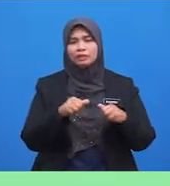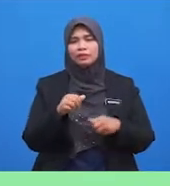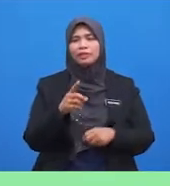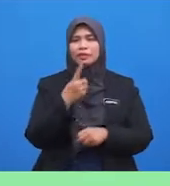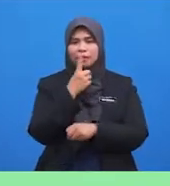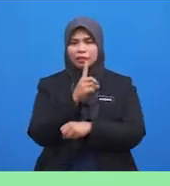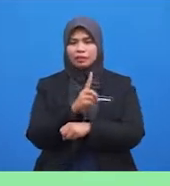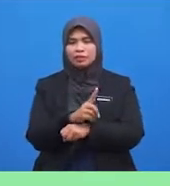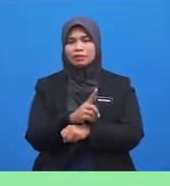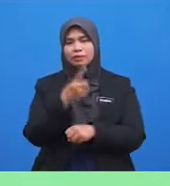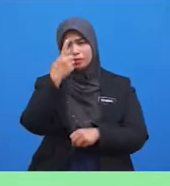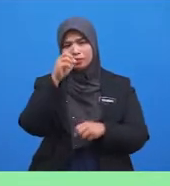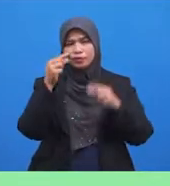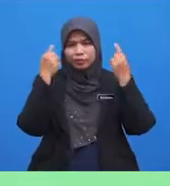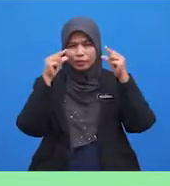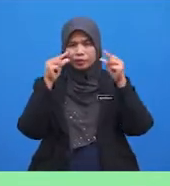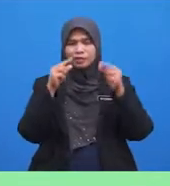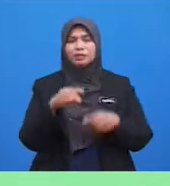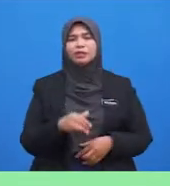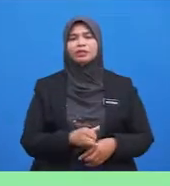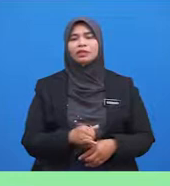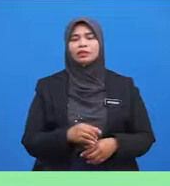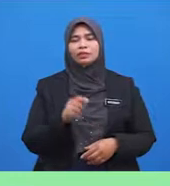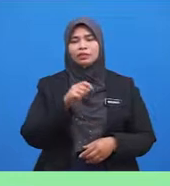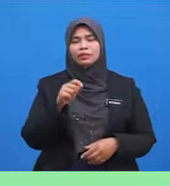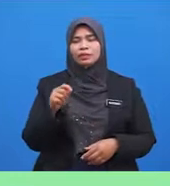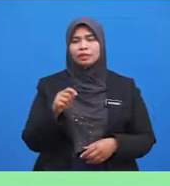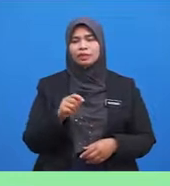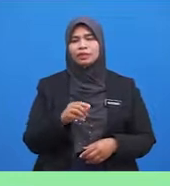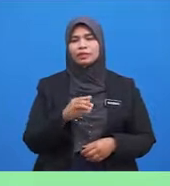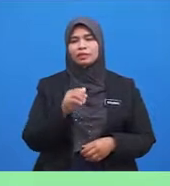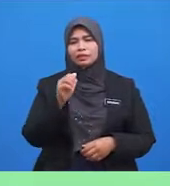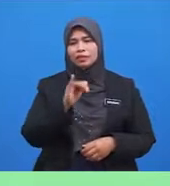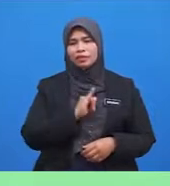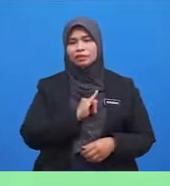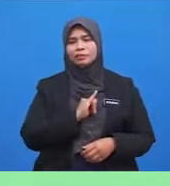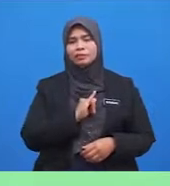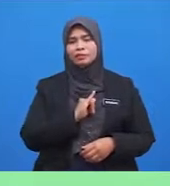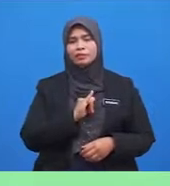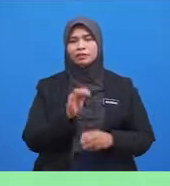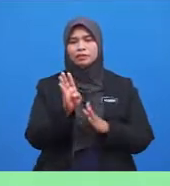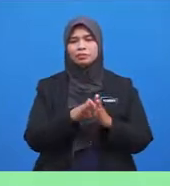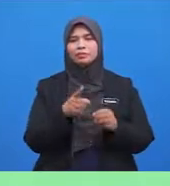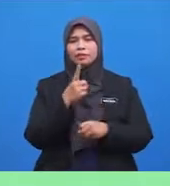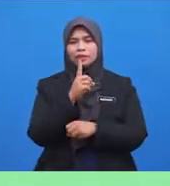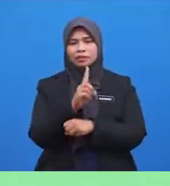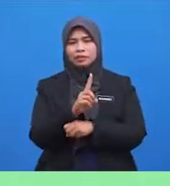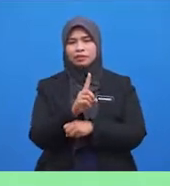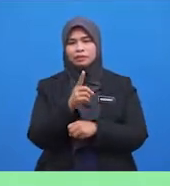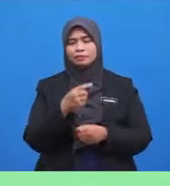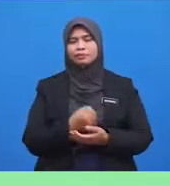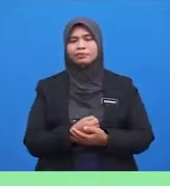guru. Contohnya, tuliskan azam atau janji